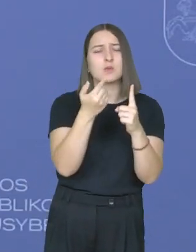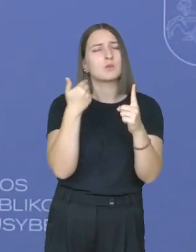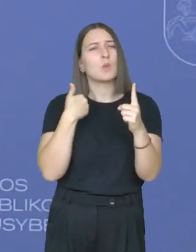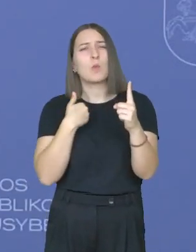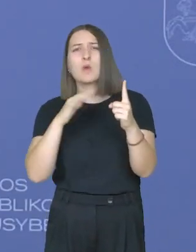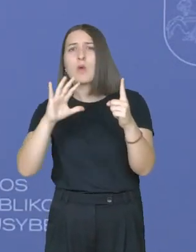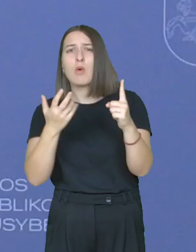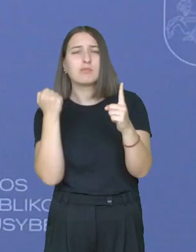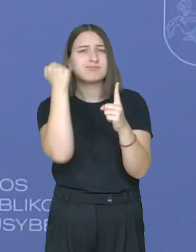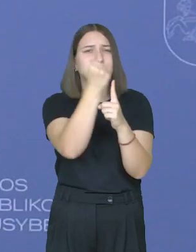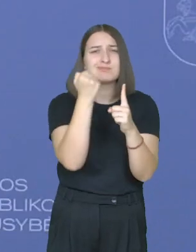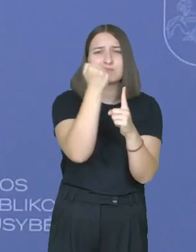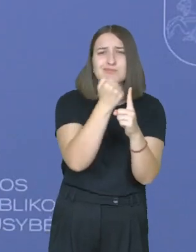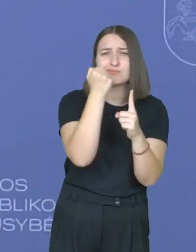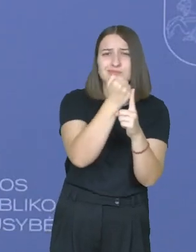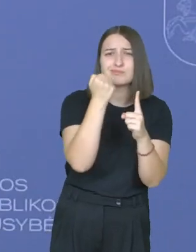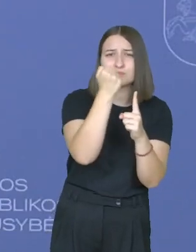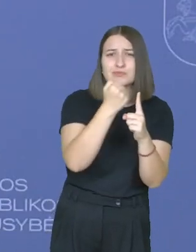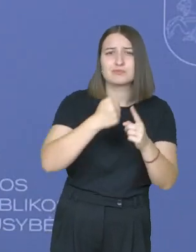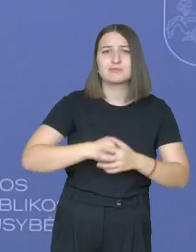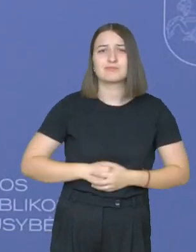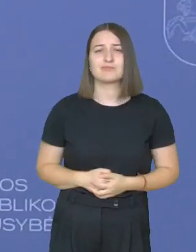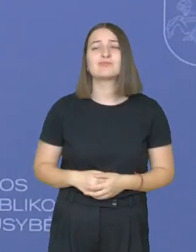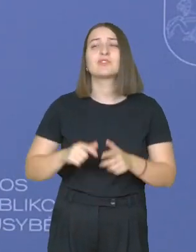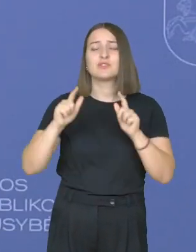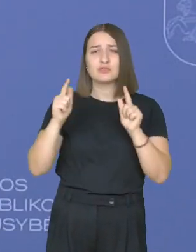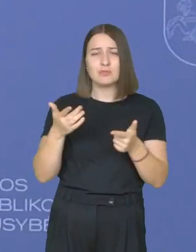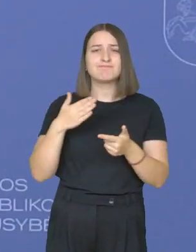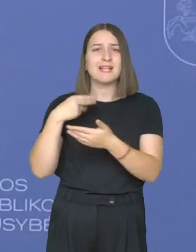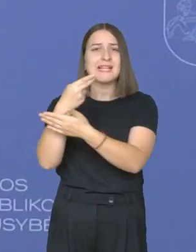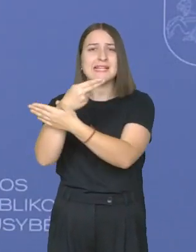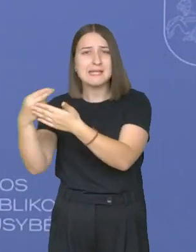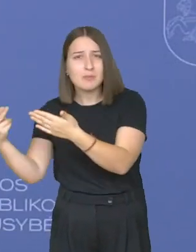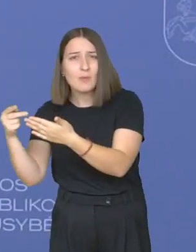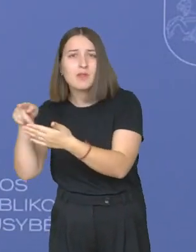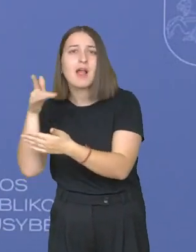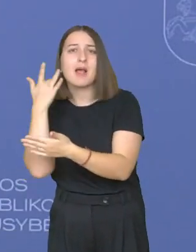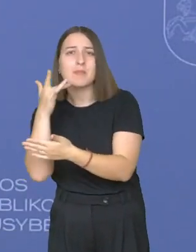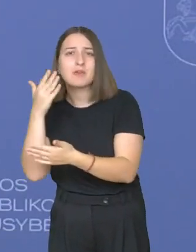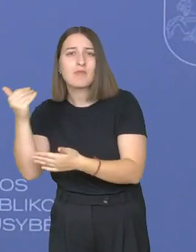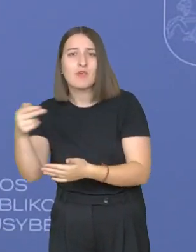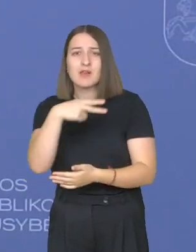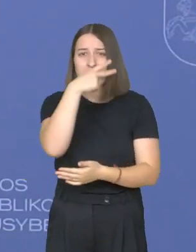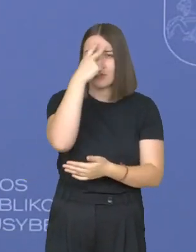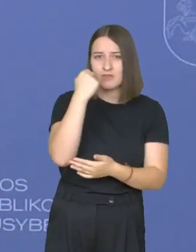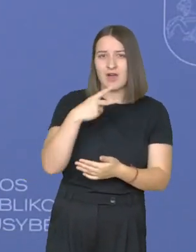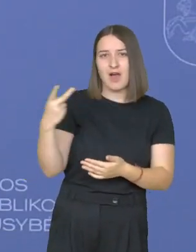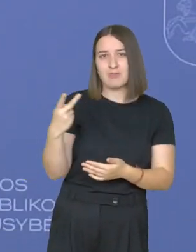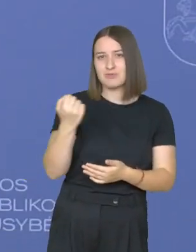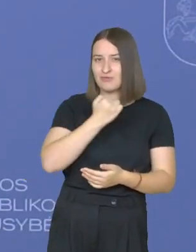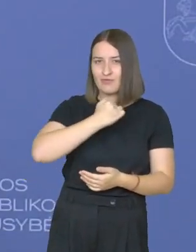abi pusės tiek ir north graman tiek ir lietuva iš to tikrai laimės